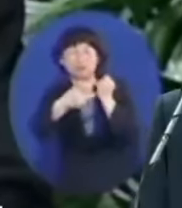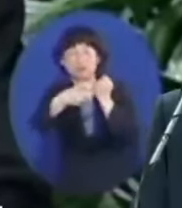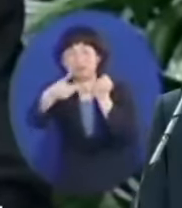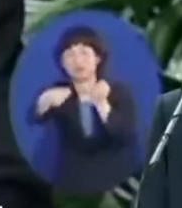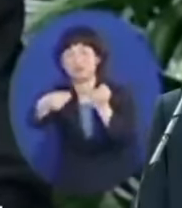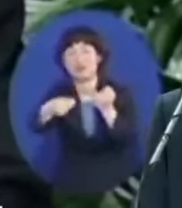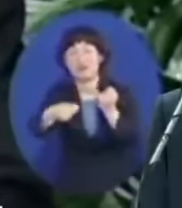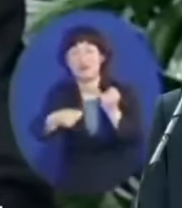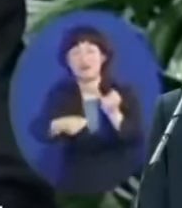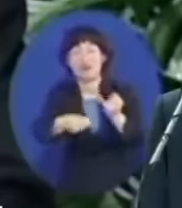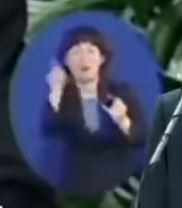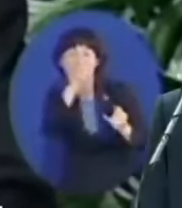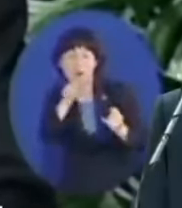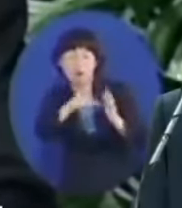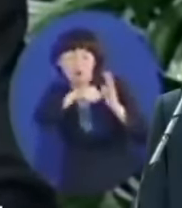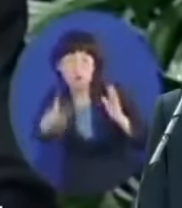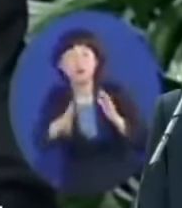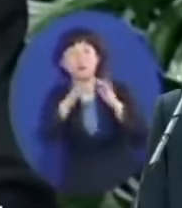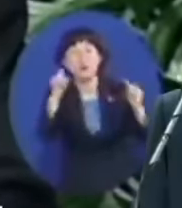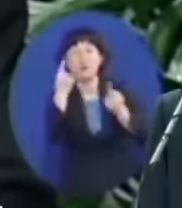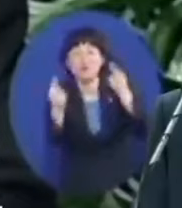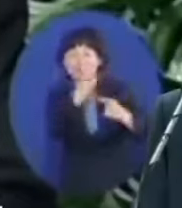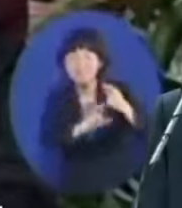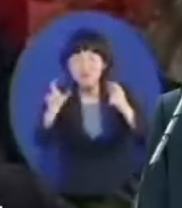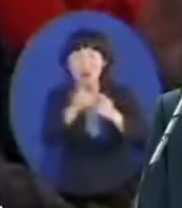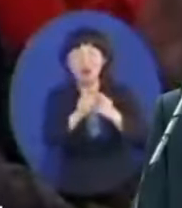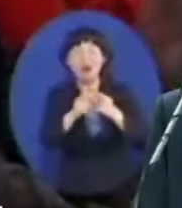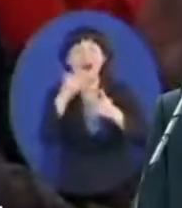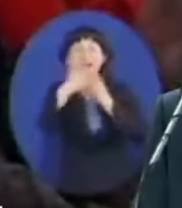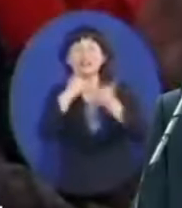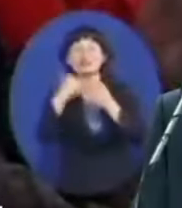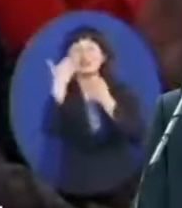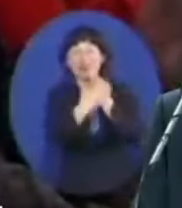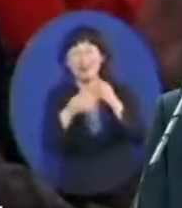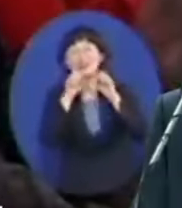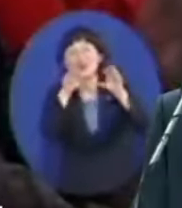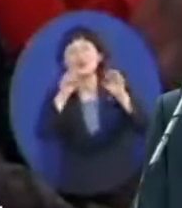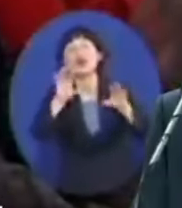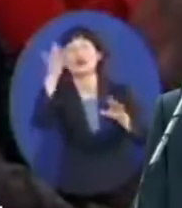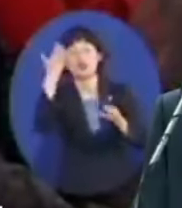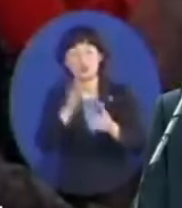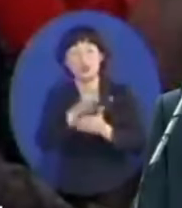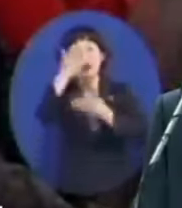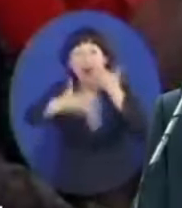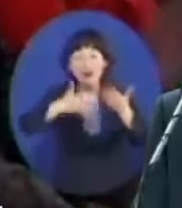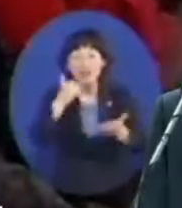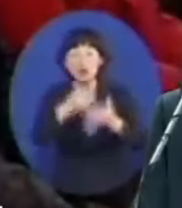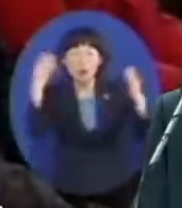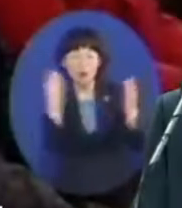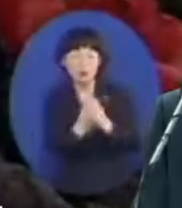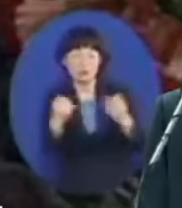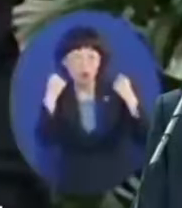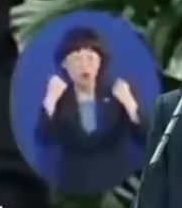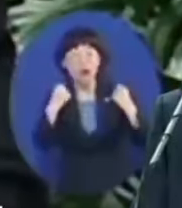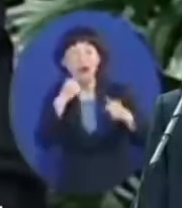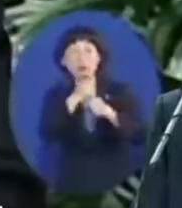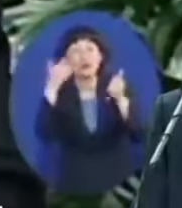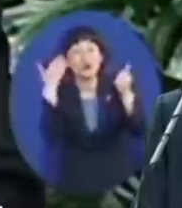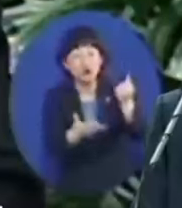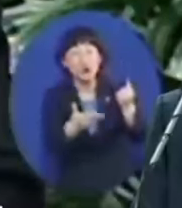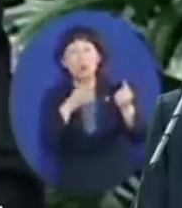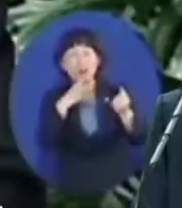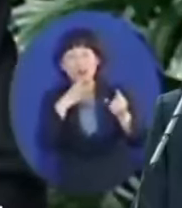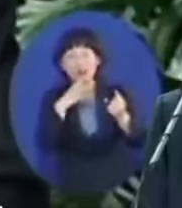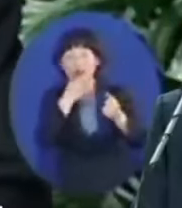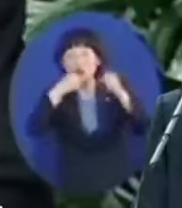어떤 유명한 부흥사보다도 유명하게 하나님의 은혜를 전달한 사람이 된 것입니다. 하나님은 온전히 건강하게 만들어서만 축복받는 것이